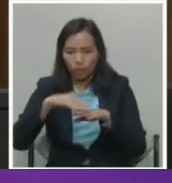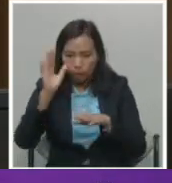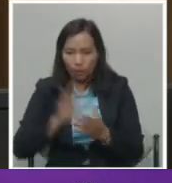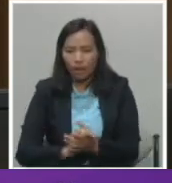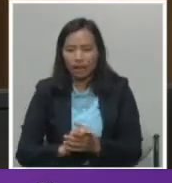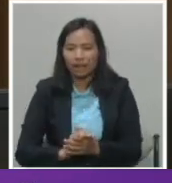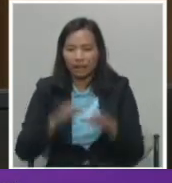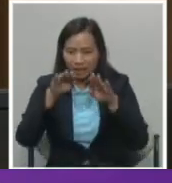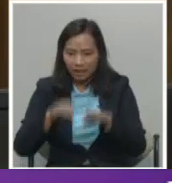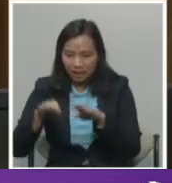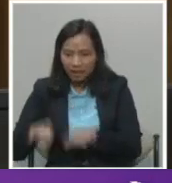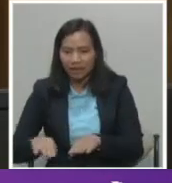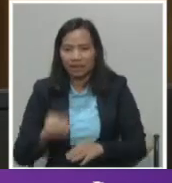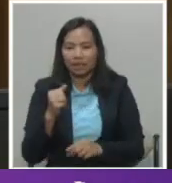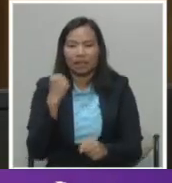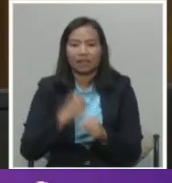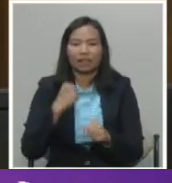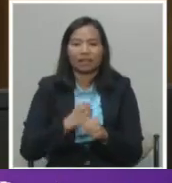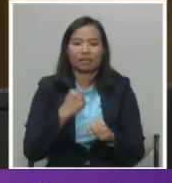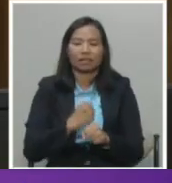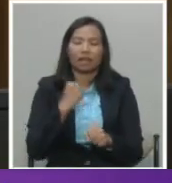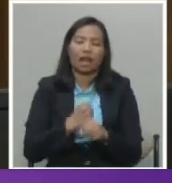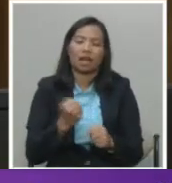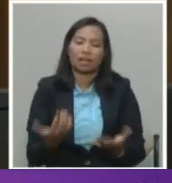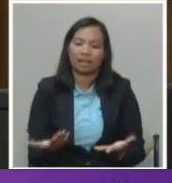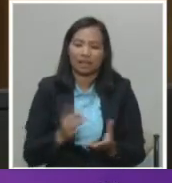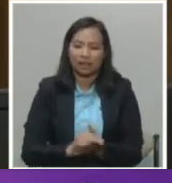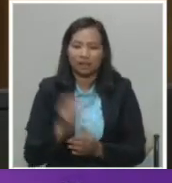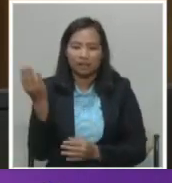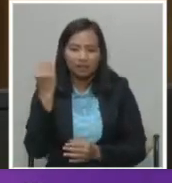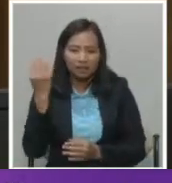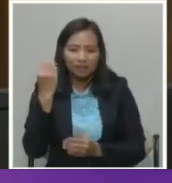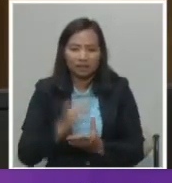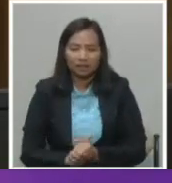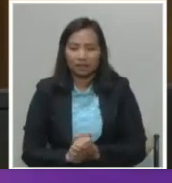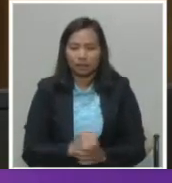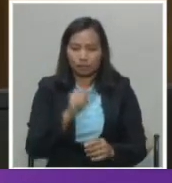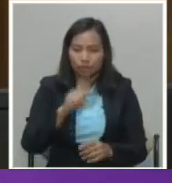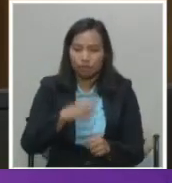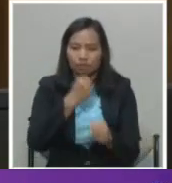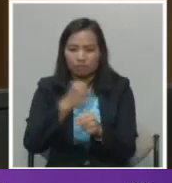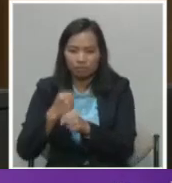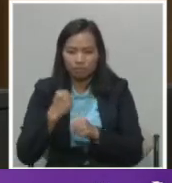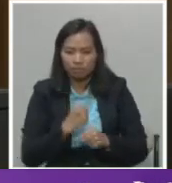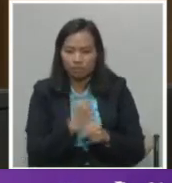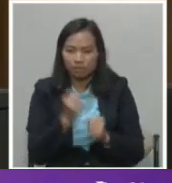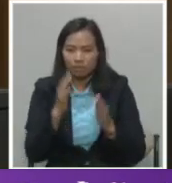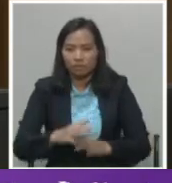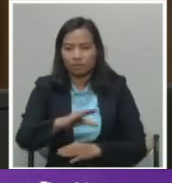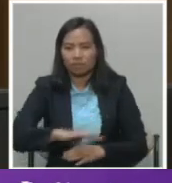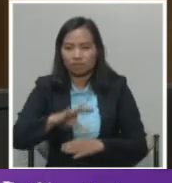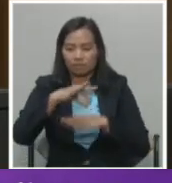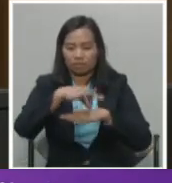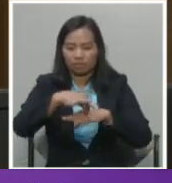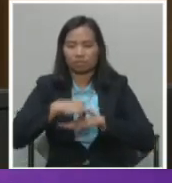ดมากกว่านี้ได้มั้ยวันนี้ทำงานแทบไม่ทันเลยนะถ้าฟังที่ท่านพูดทั้งหมดเนี่ยดิสรัปชันก็ต้องทำดิจิตอลก็ทำคนเหล่านี้เราไม่เคยมีบรรจุอยู่ม